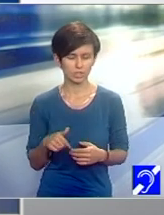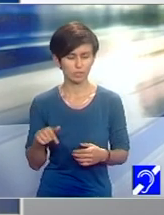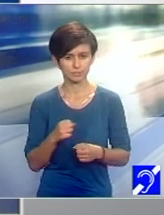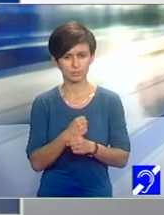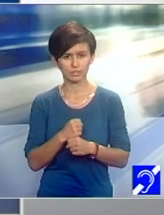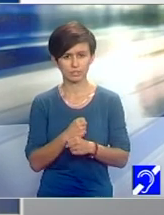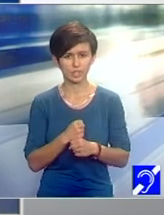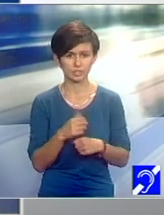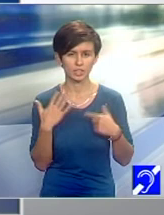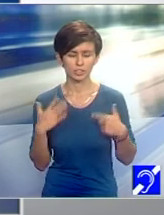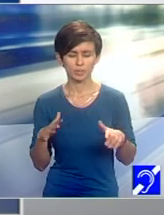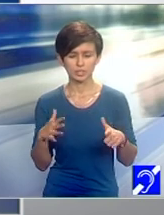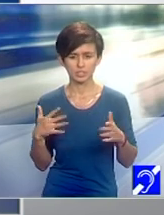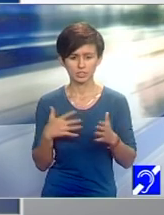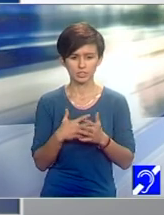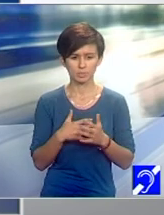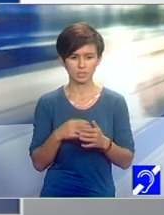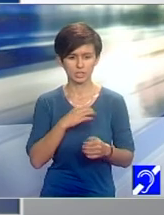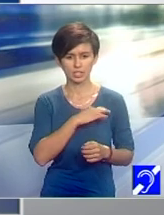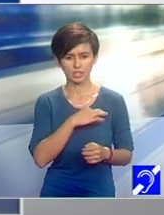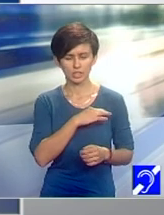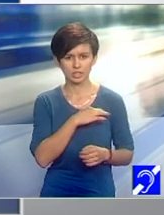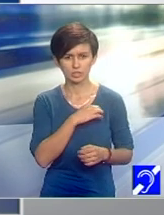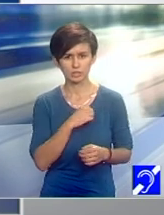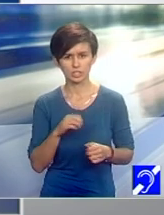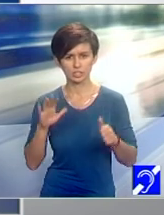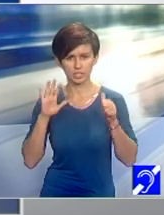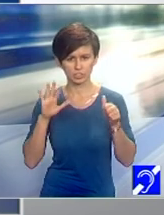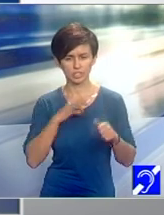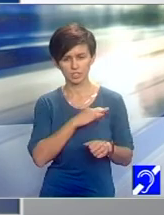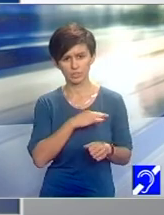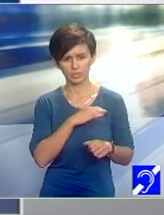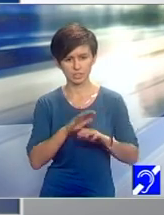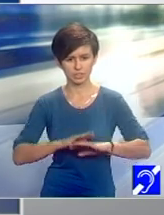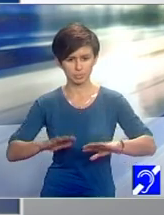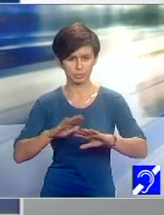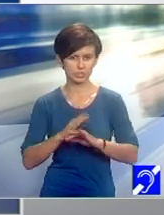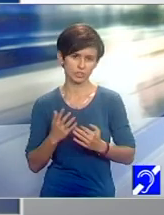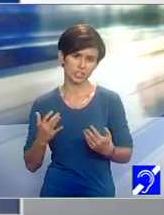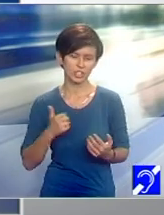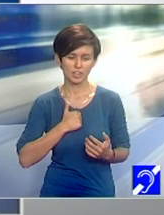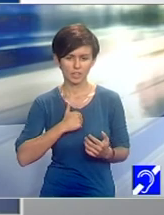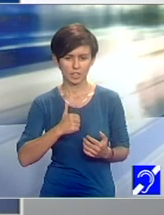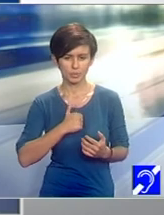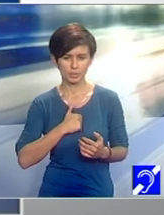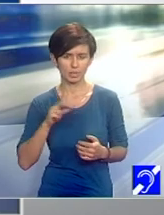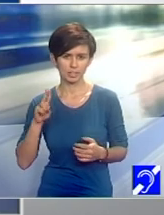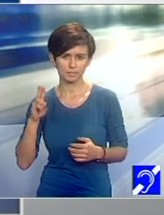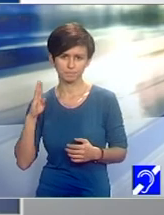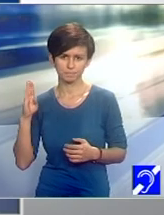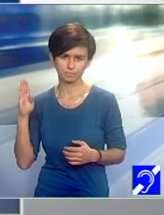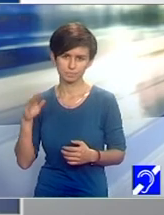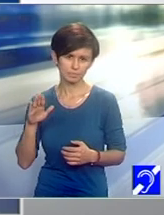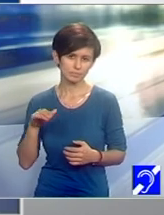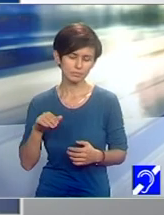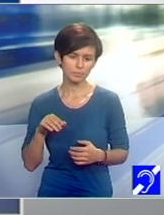de studenți, masteranzi și doctoranzi la 6 universități publice și câteva private. Universitatea Babeș-Bolyai are